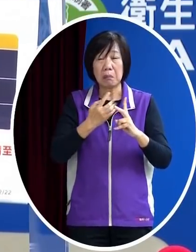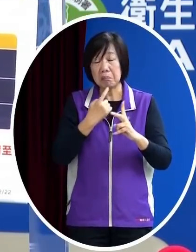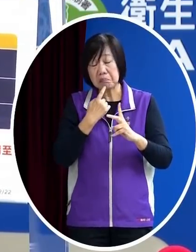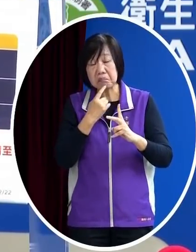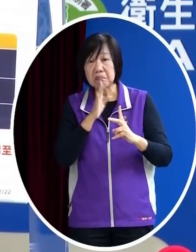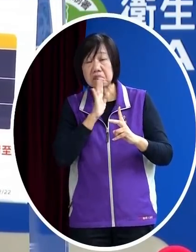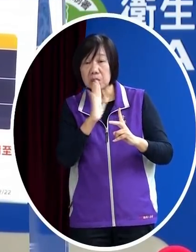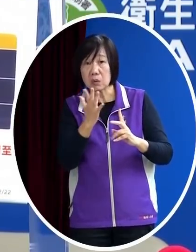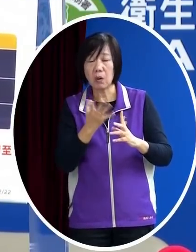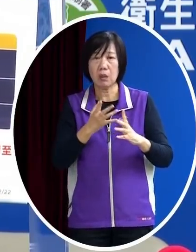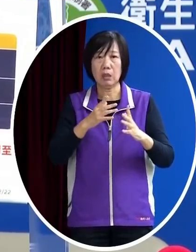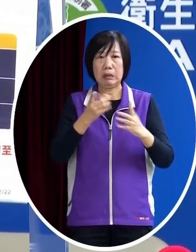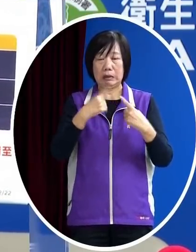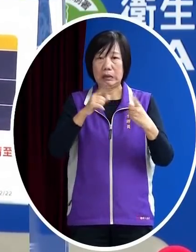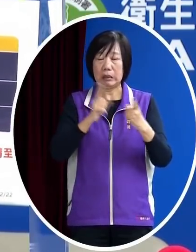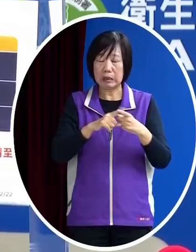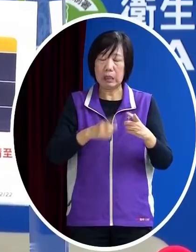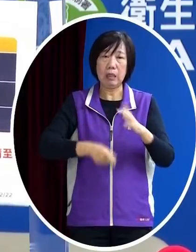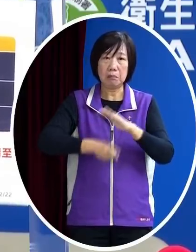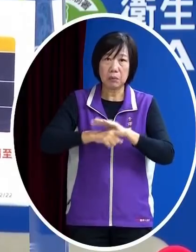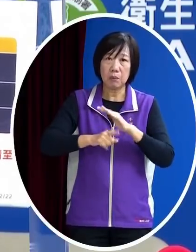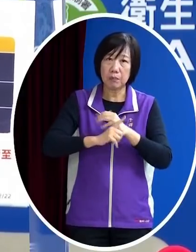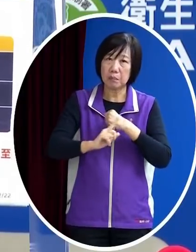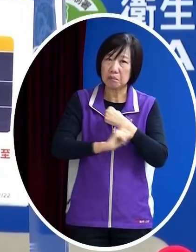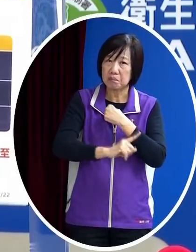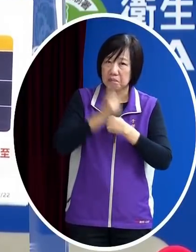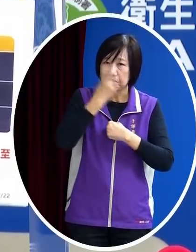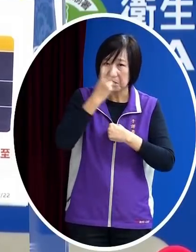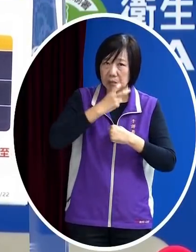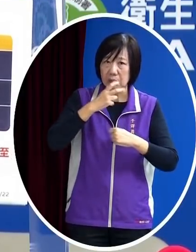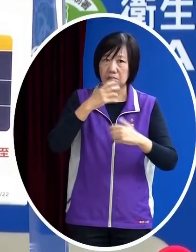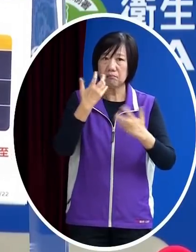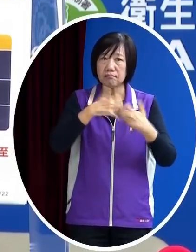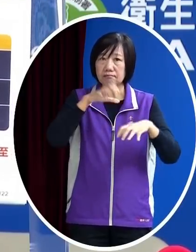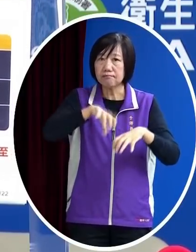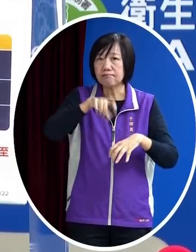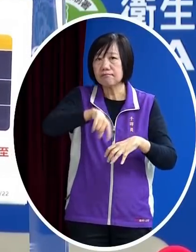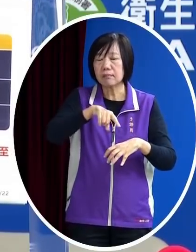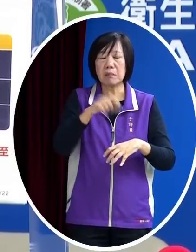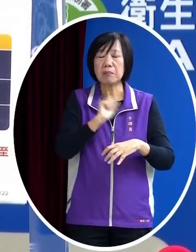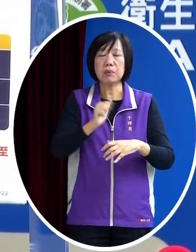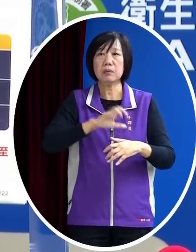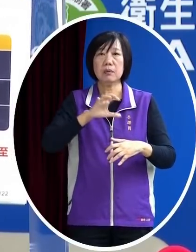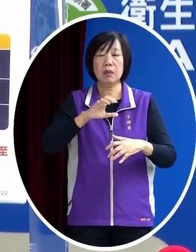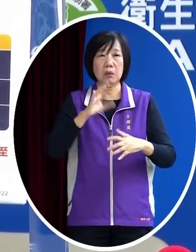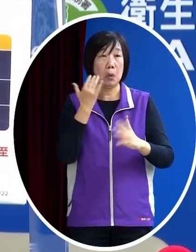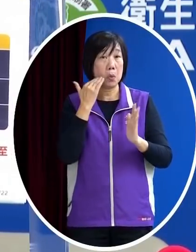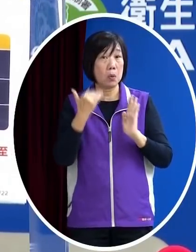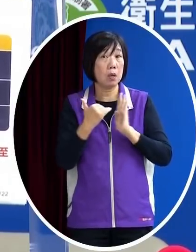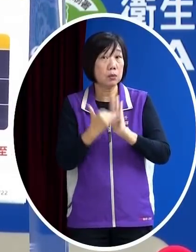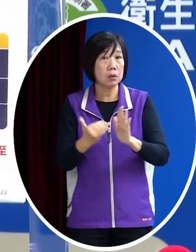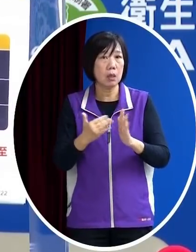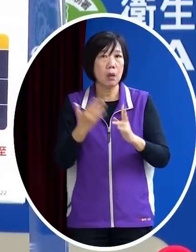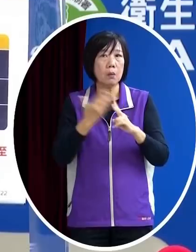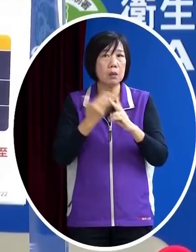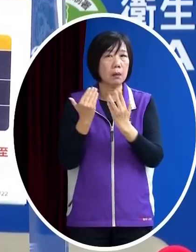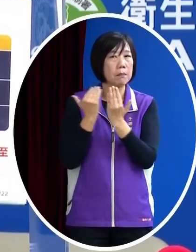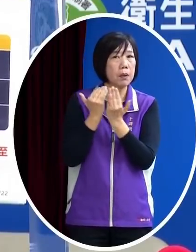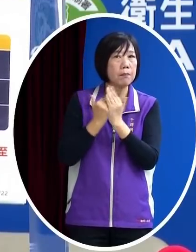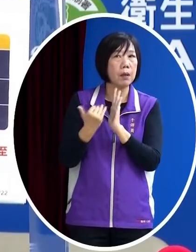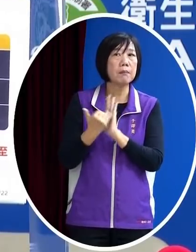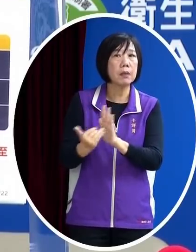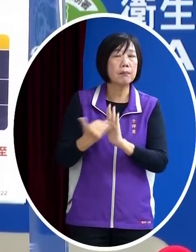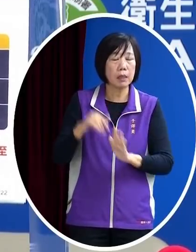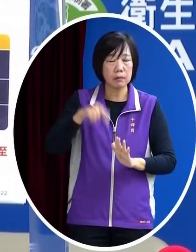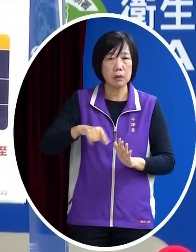避或妨害相关的检验、调查及处置。如有拒绝、规避或妨害之情势，卫